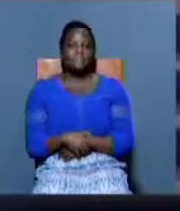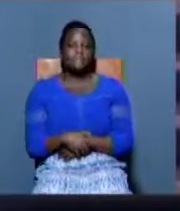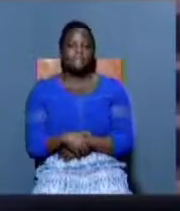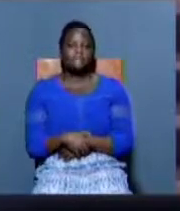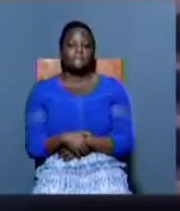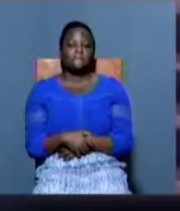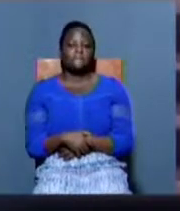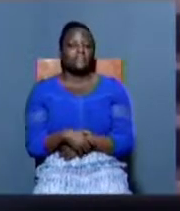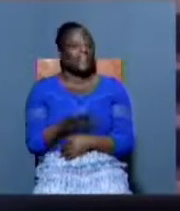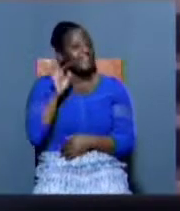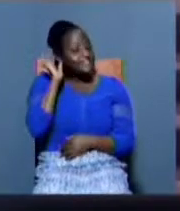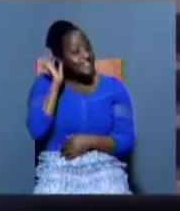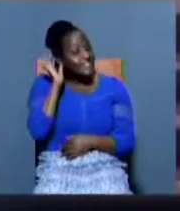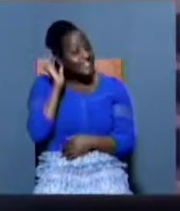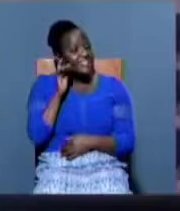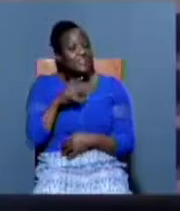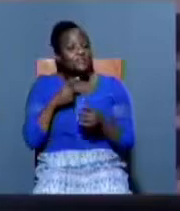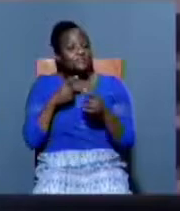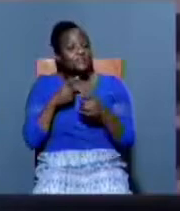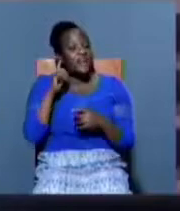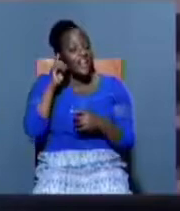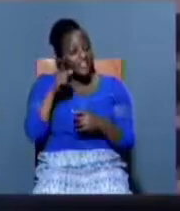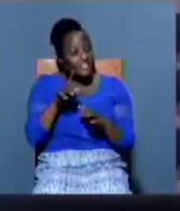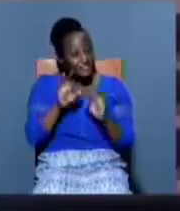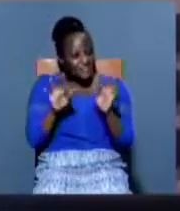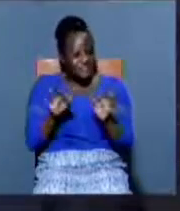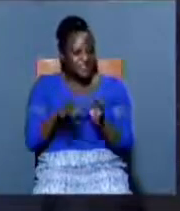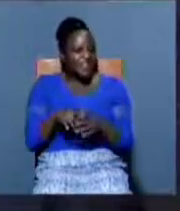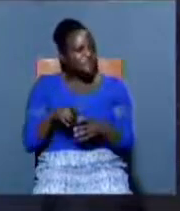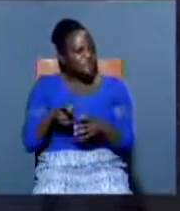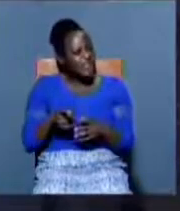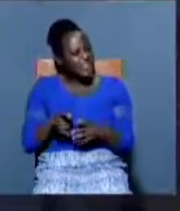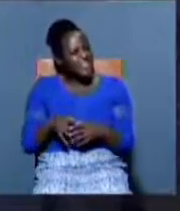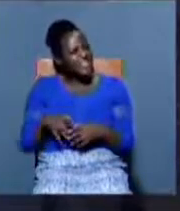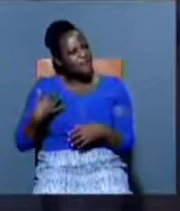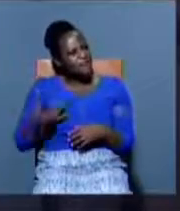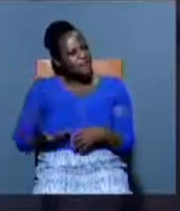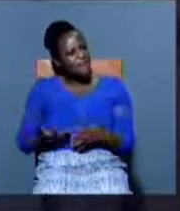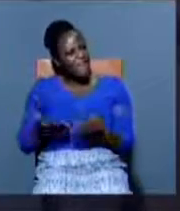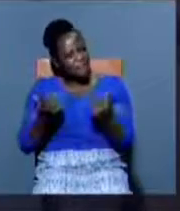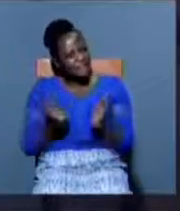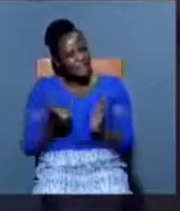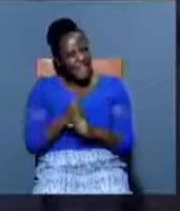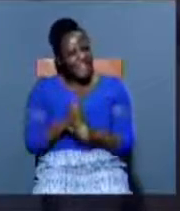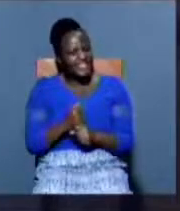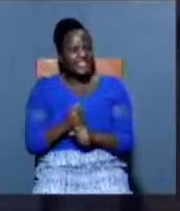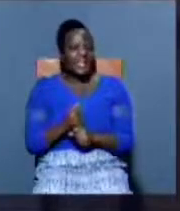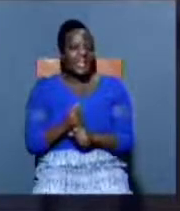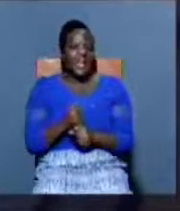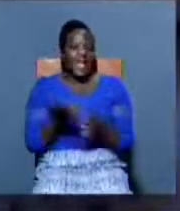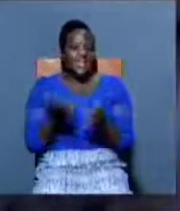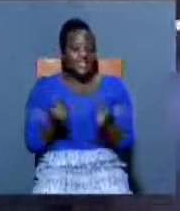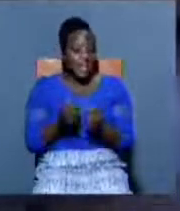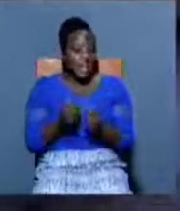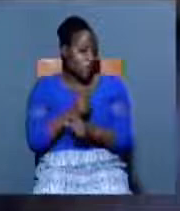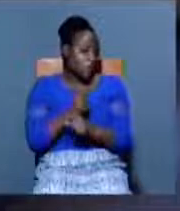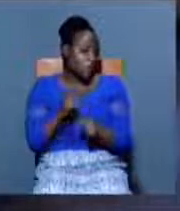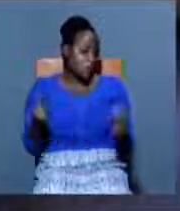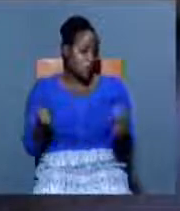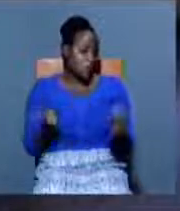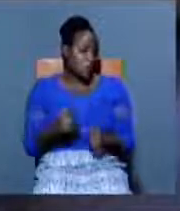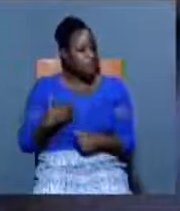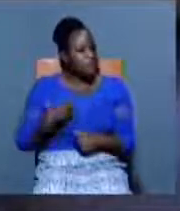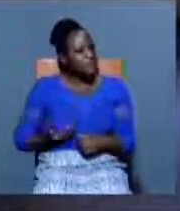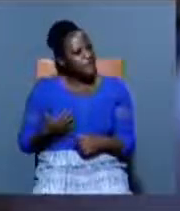Nisikilize nikusogelee karibu unielewe vizuri. Kwa nini mwanamke akipata kazi anataka uhuru? Mwanamke na mwanamke hawawezi